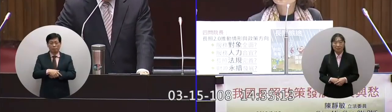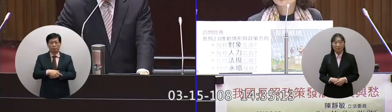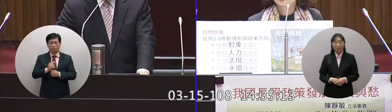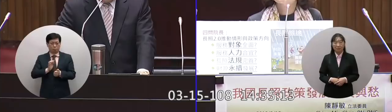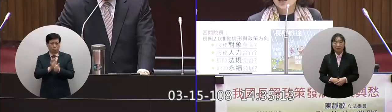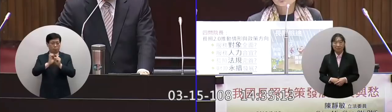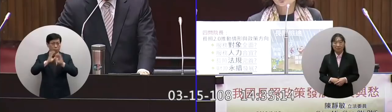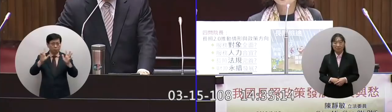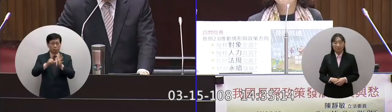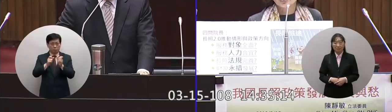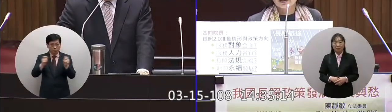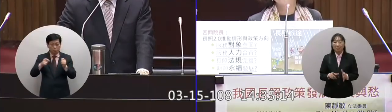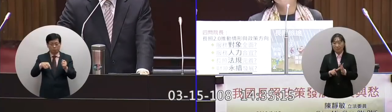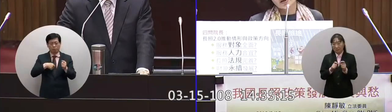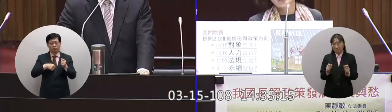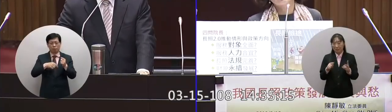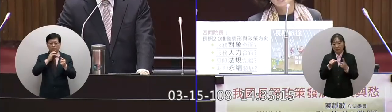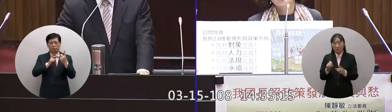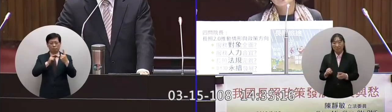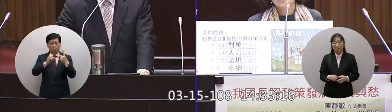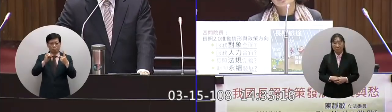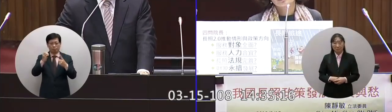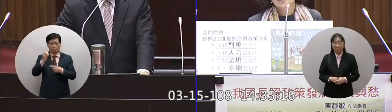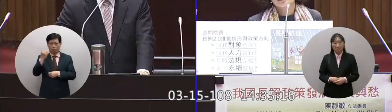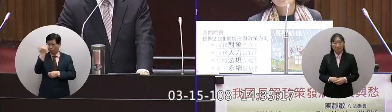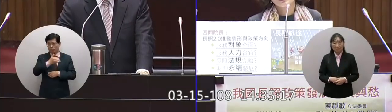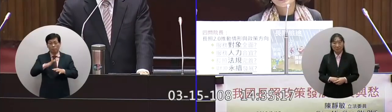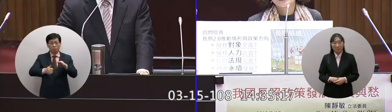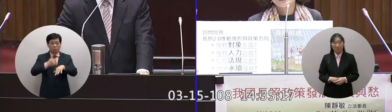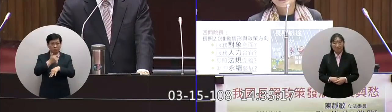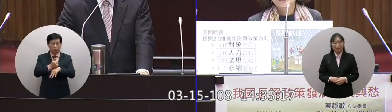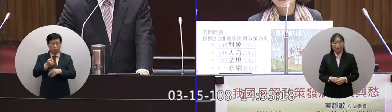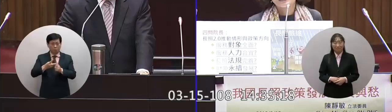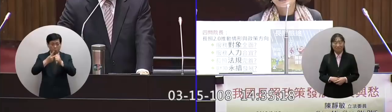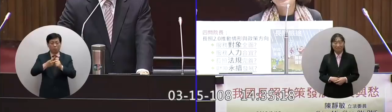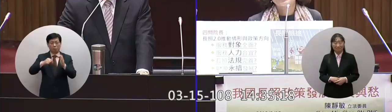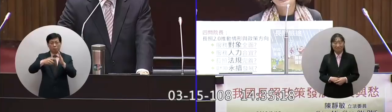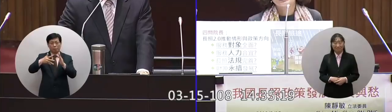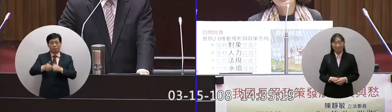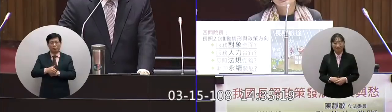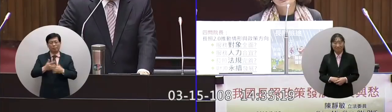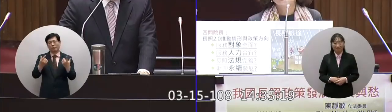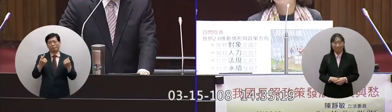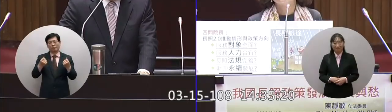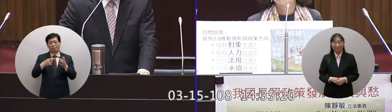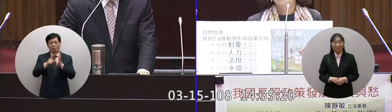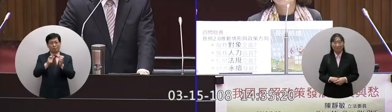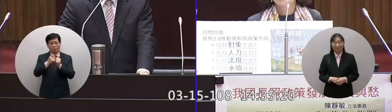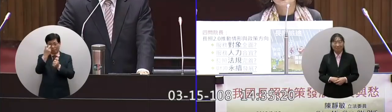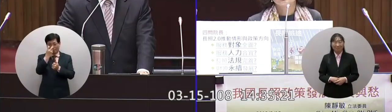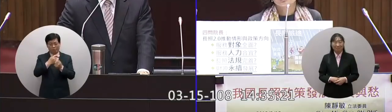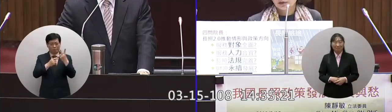就是推出长照 1.0， 对， 没想到又回来当行政院长，正好也是长